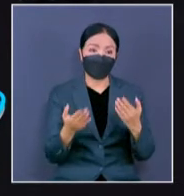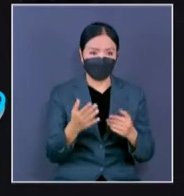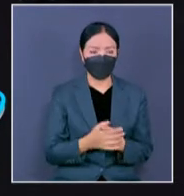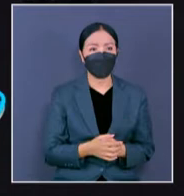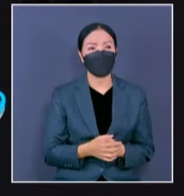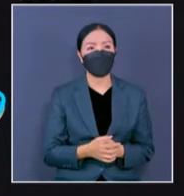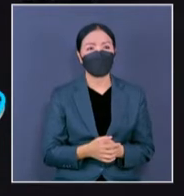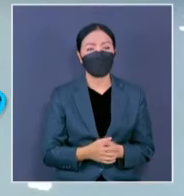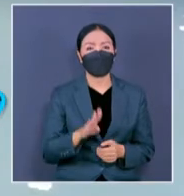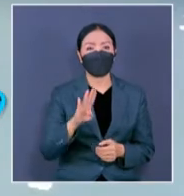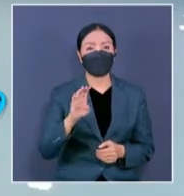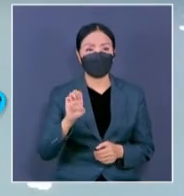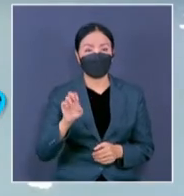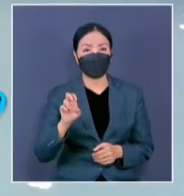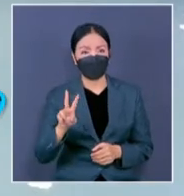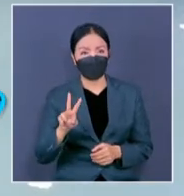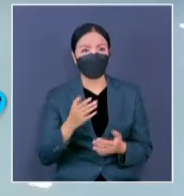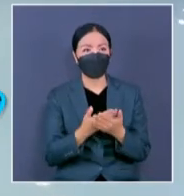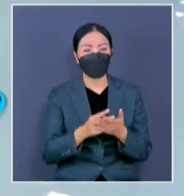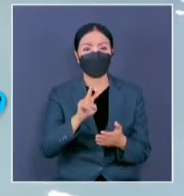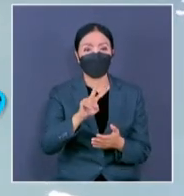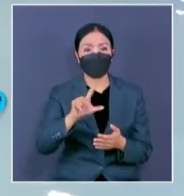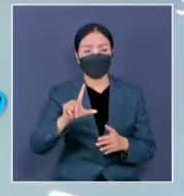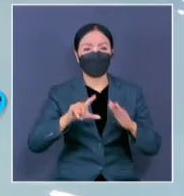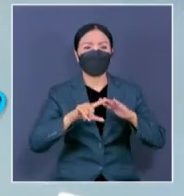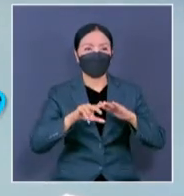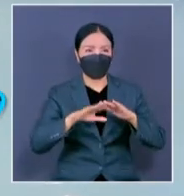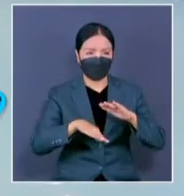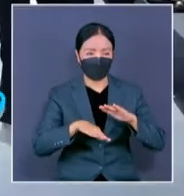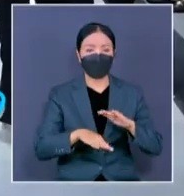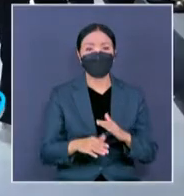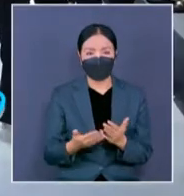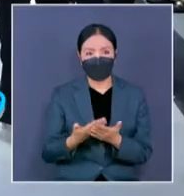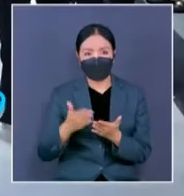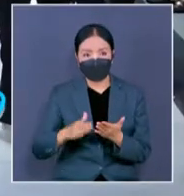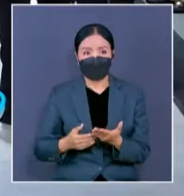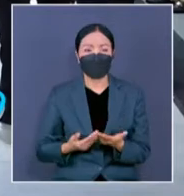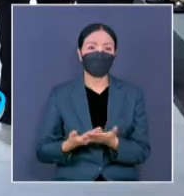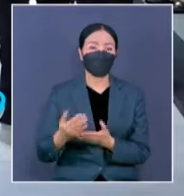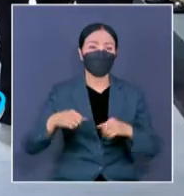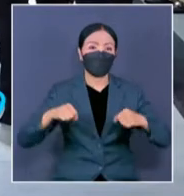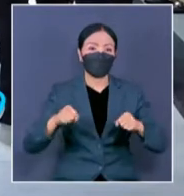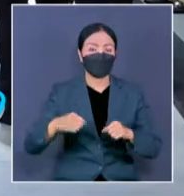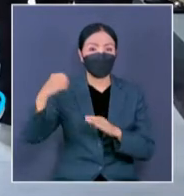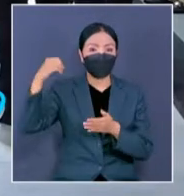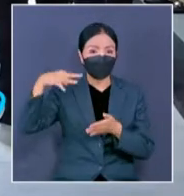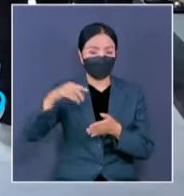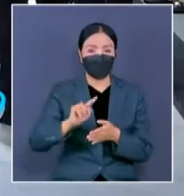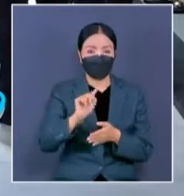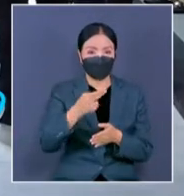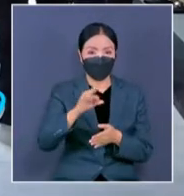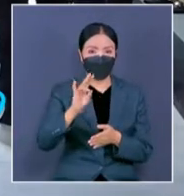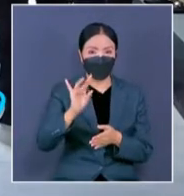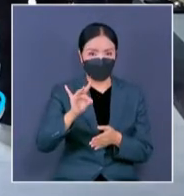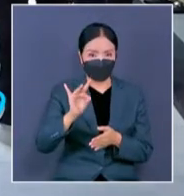ที่มีราคาไม่เกิน2ล้านบาทแล้วก็ให้ส่วนลดสำหรับการซื้อรถจักรยานยนต์ไฟฟ้าเริ่มตั้งแต่ 18,000